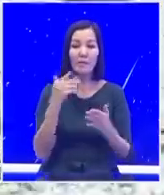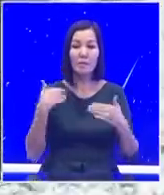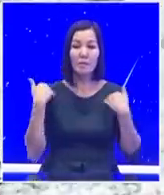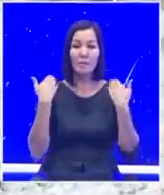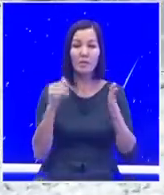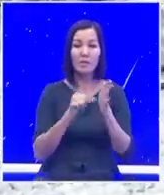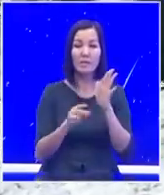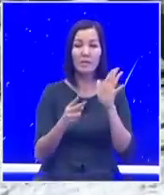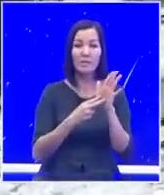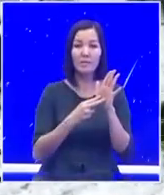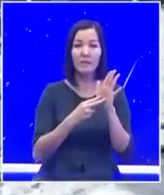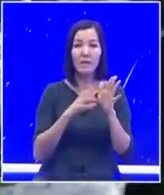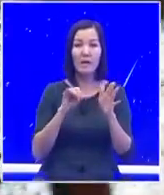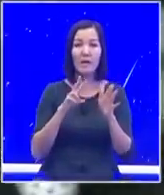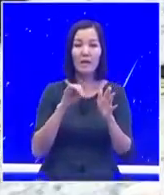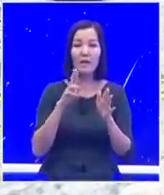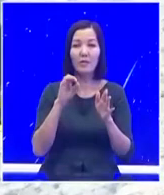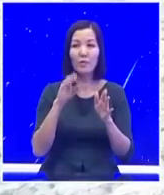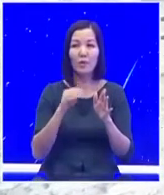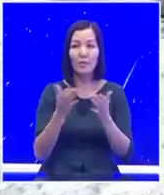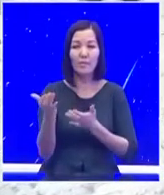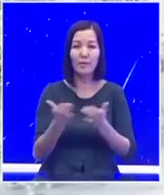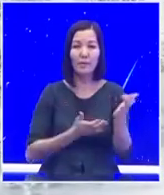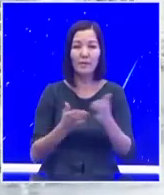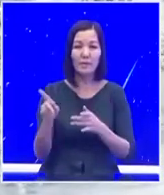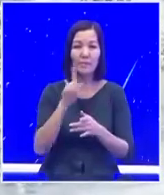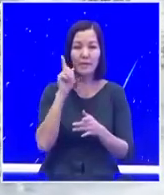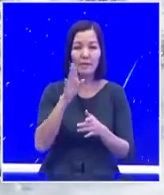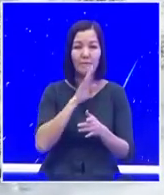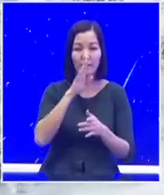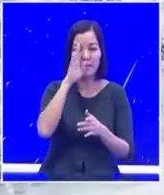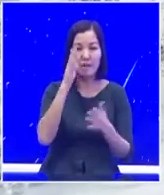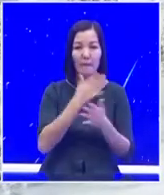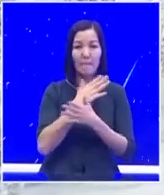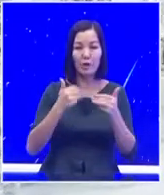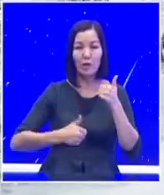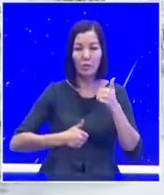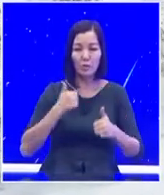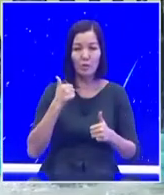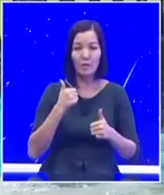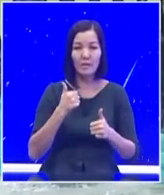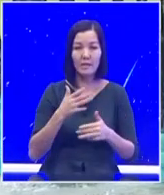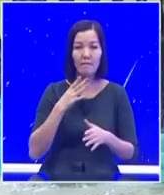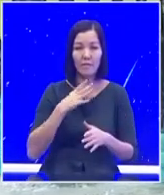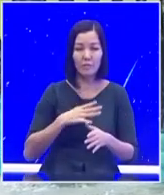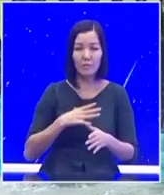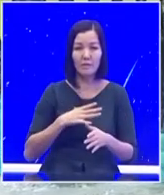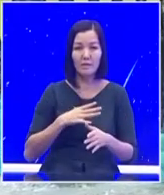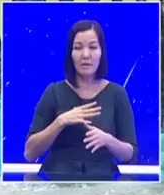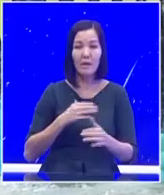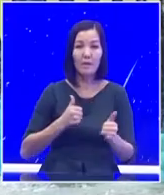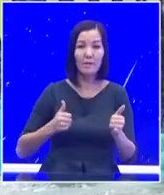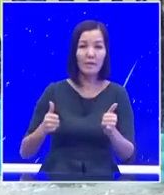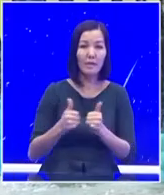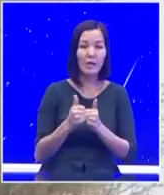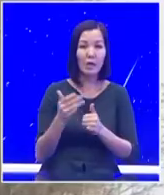68-летний талдыкурганец Анатолий Беляков. Бежать на равных с крепкими парнями и девушками для него большая гордость. Ведь по силе и выносливости он ничем не уступает. Да и